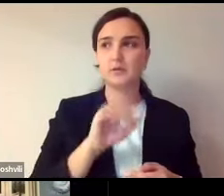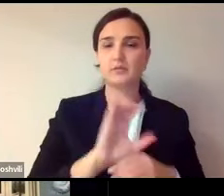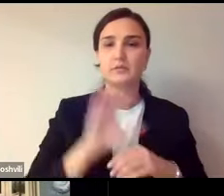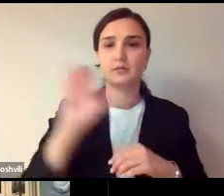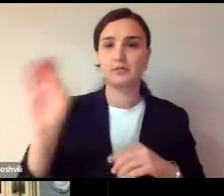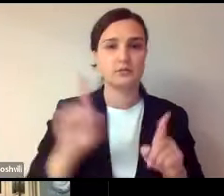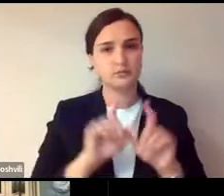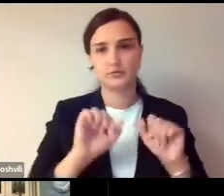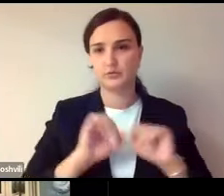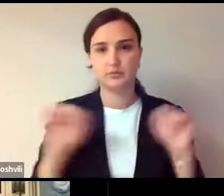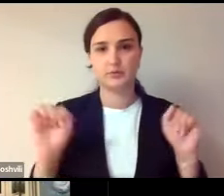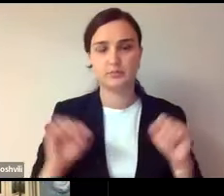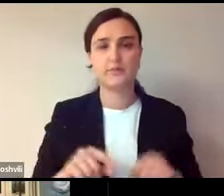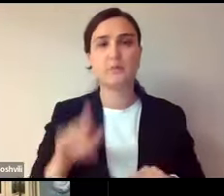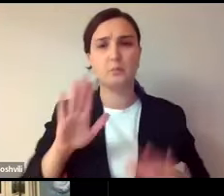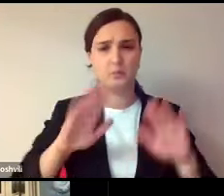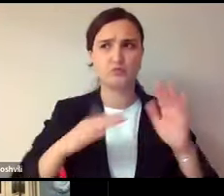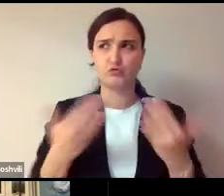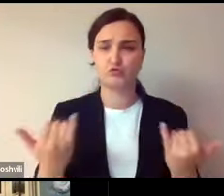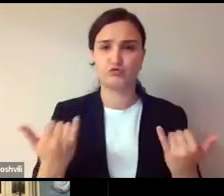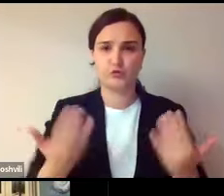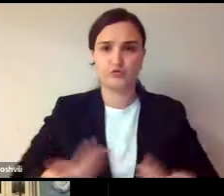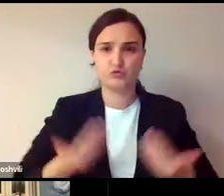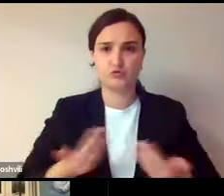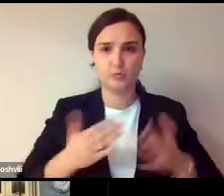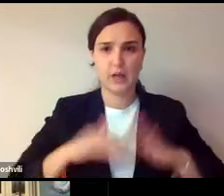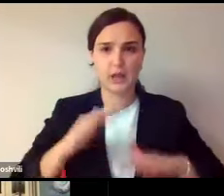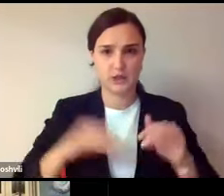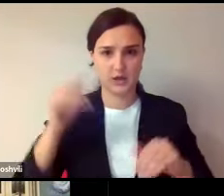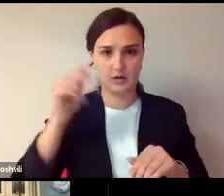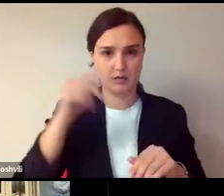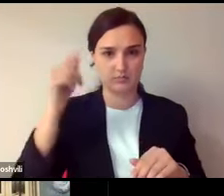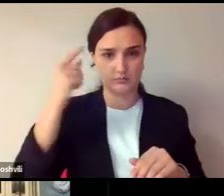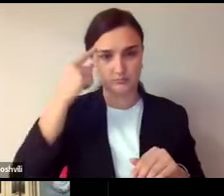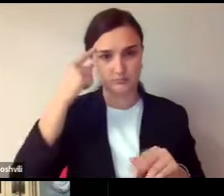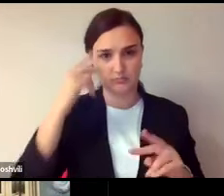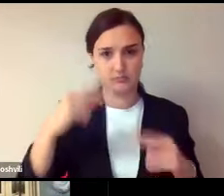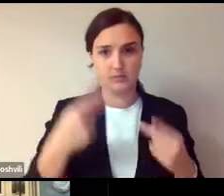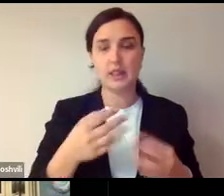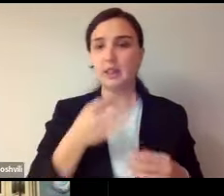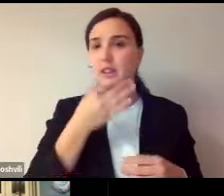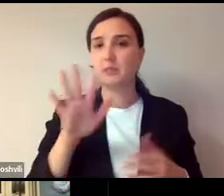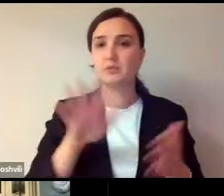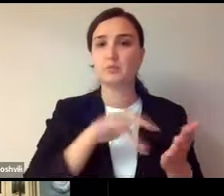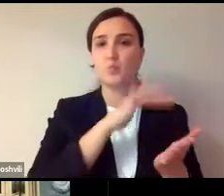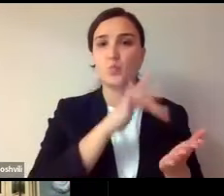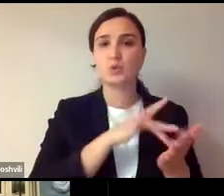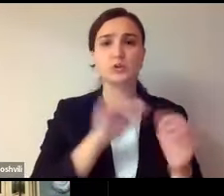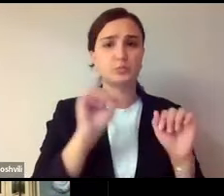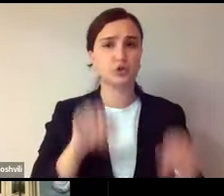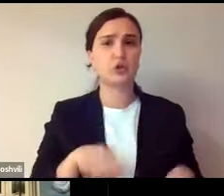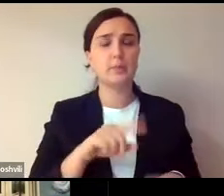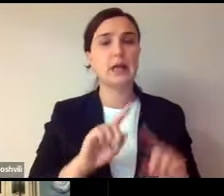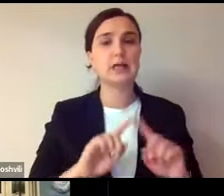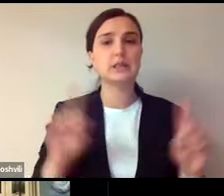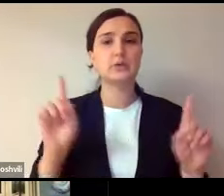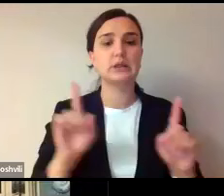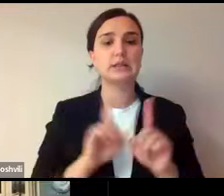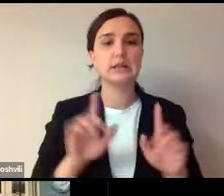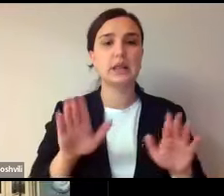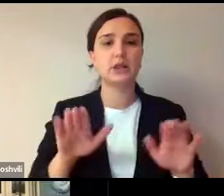მოდი პრაქტიკულად წარმოვიდგინოთ, ხო, ადამიანი ცხოვრობს პირობითად და ნებისმიერი მუნიციპალიტეტი შეიძლება ავიღოთ, განსაკუთრებით ისეთი ავიღოთ,